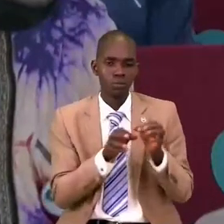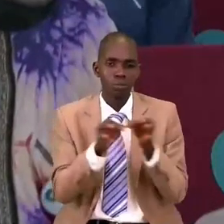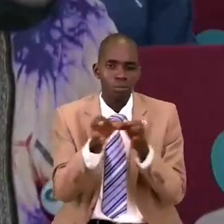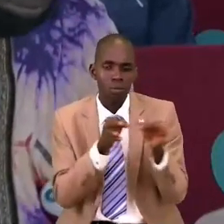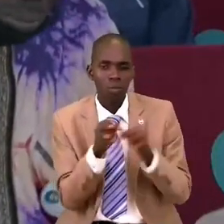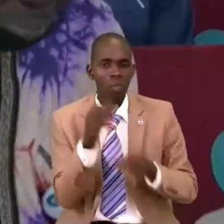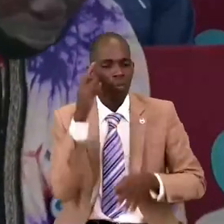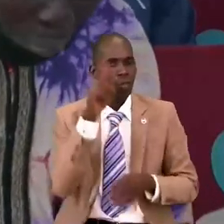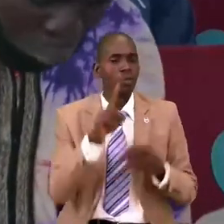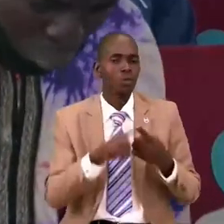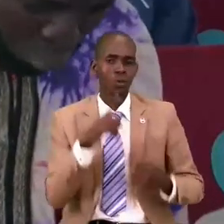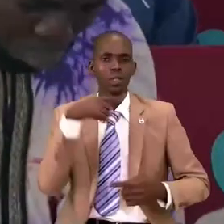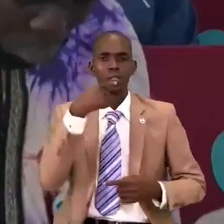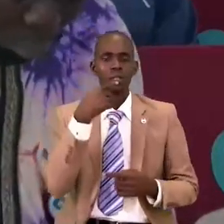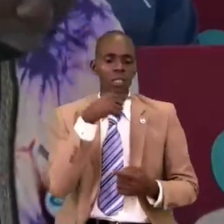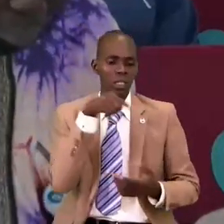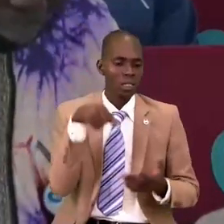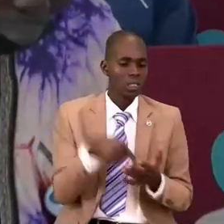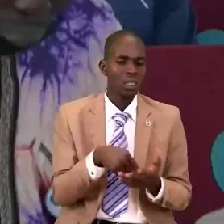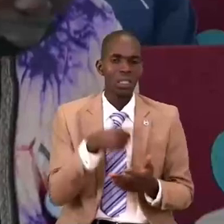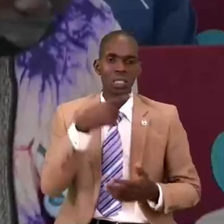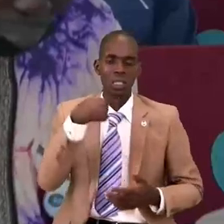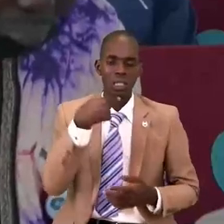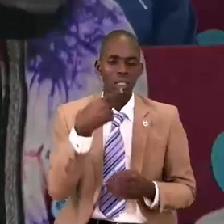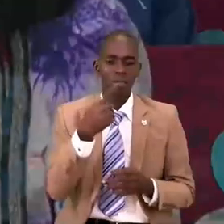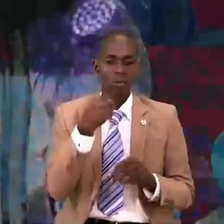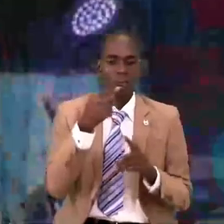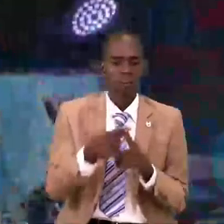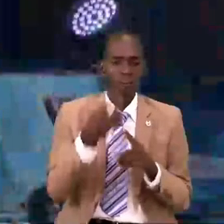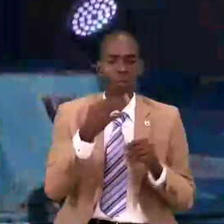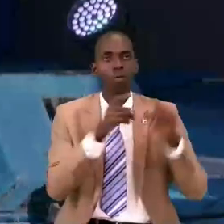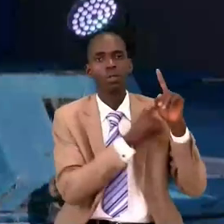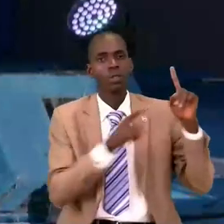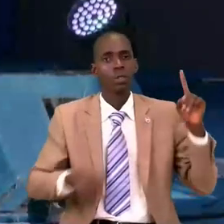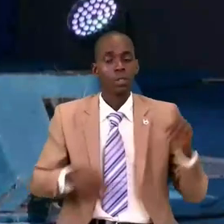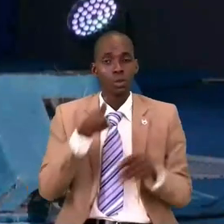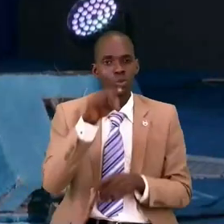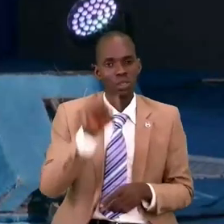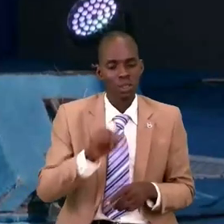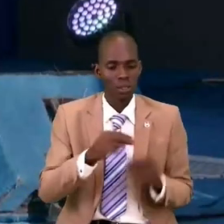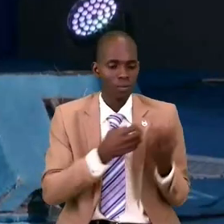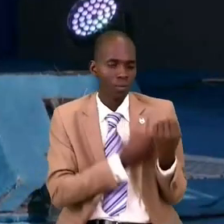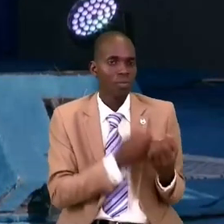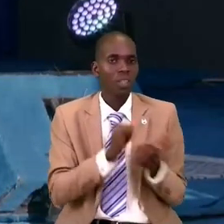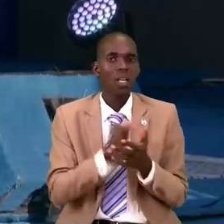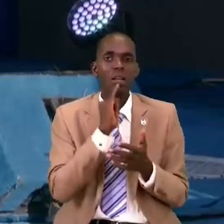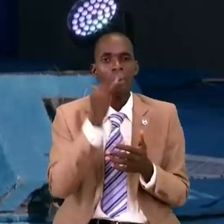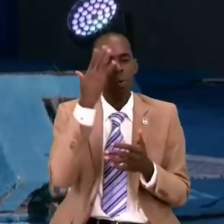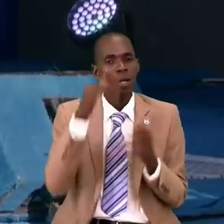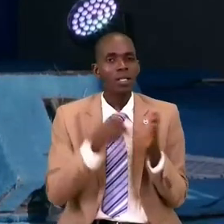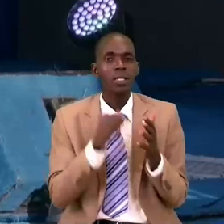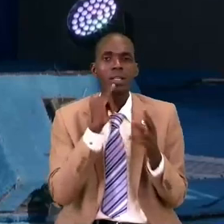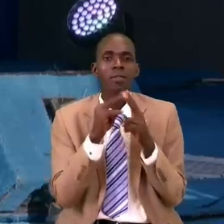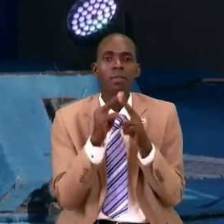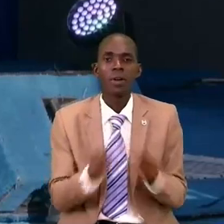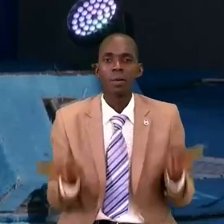déclare la parole de Dieu, il faut du courage. C'est pourquoi il est ainsi important. Nous devons avoir le courage indispensable